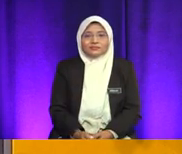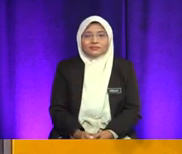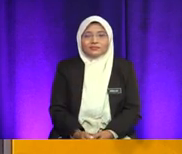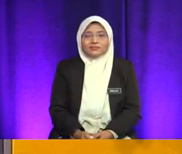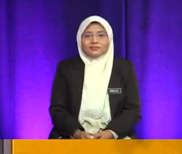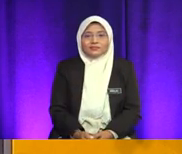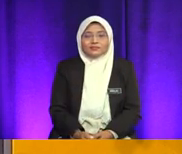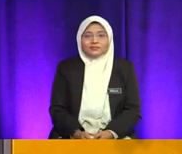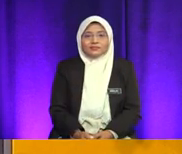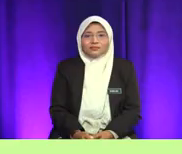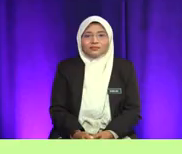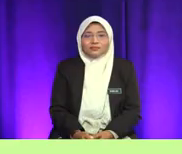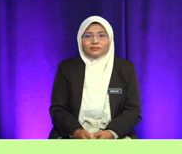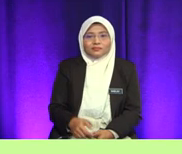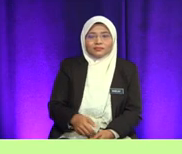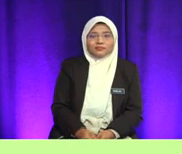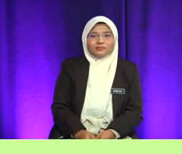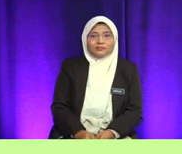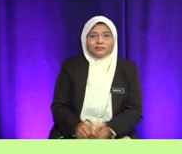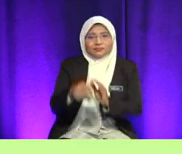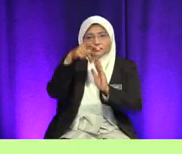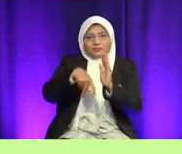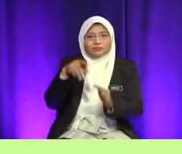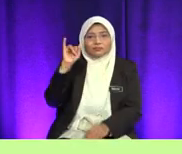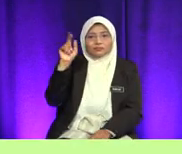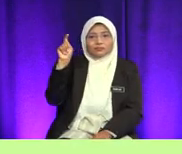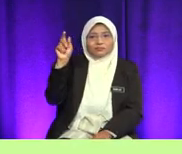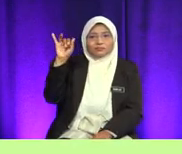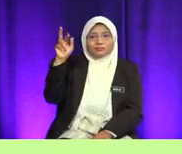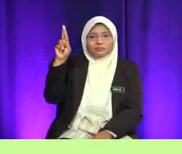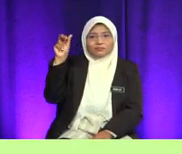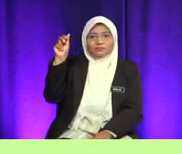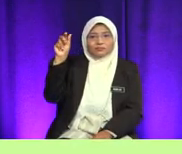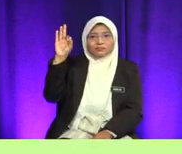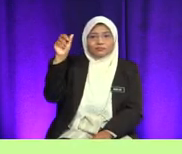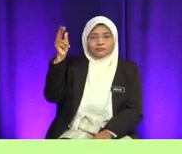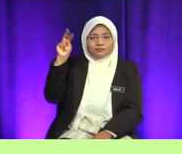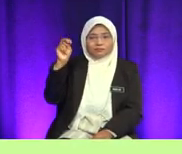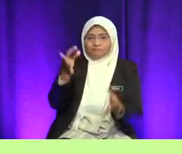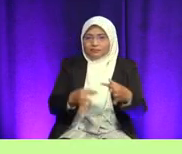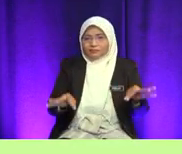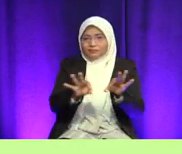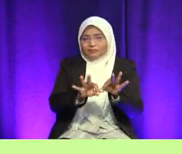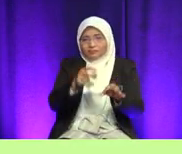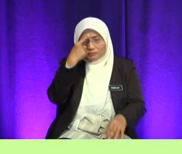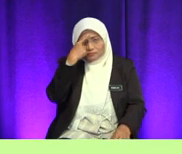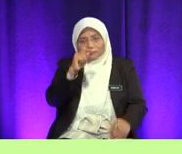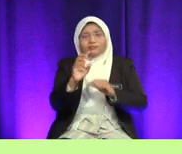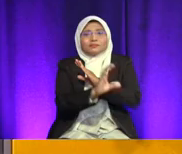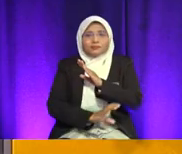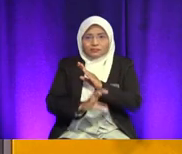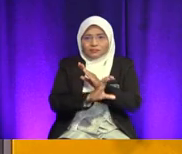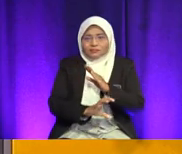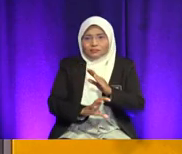kedaulatan adalah penting kepada sebuah negara Jelaskan pernyataan ini jadi saya